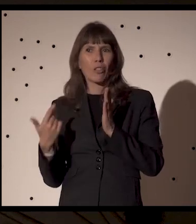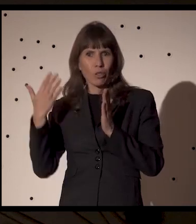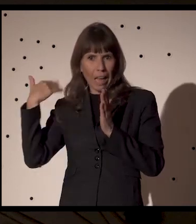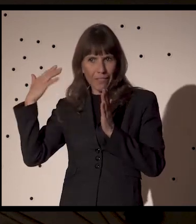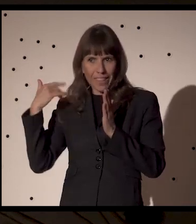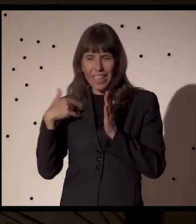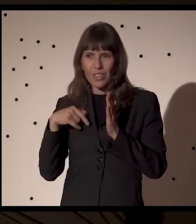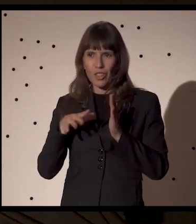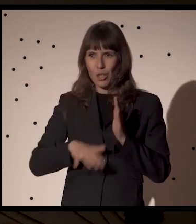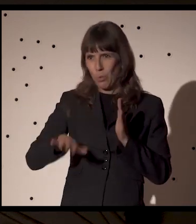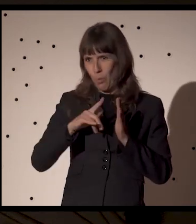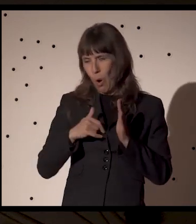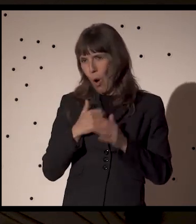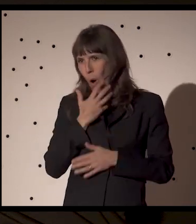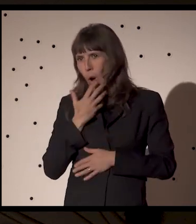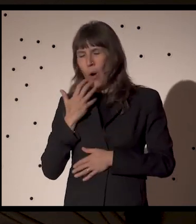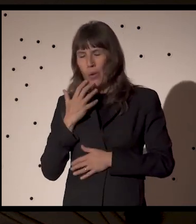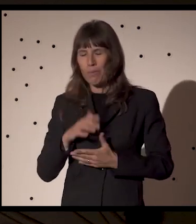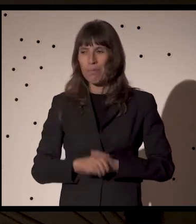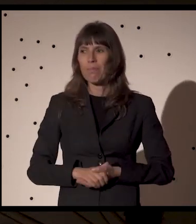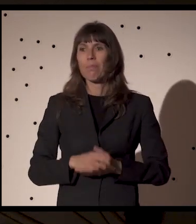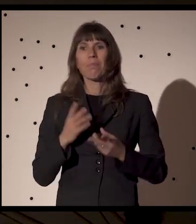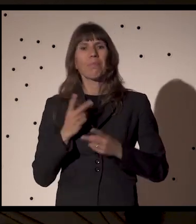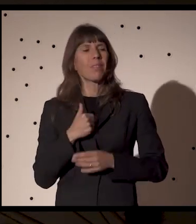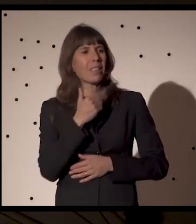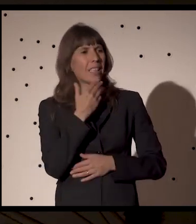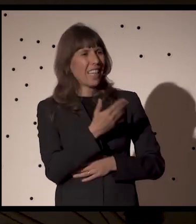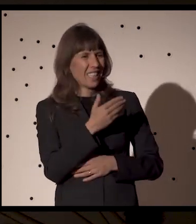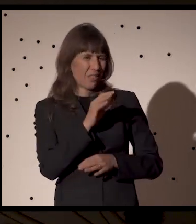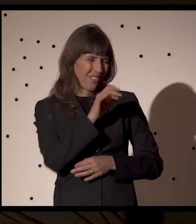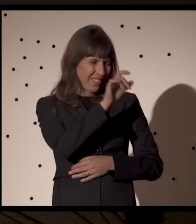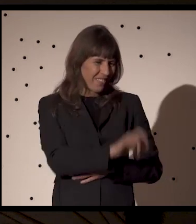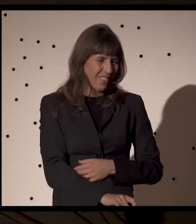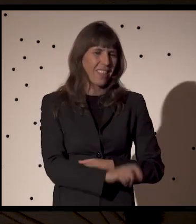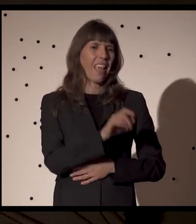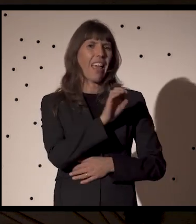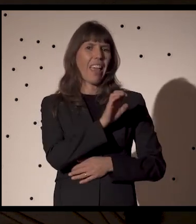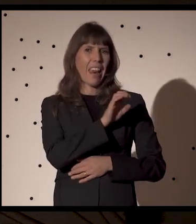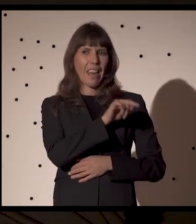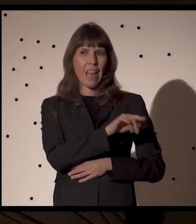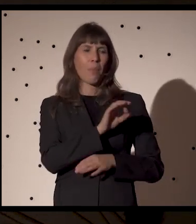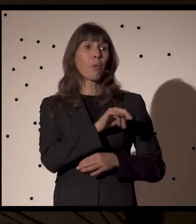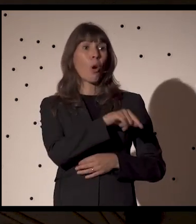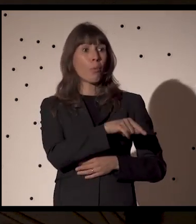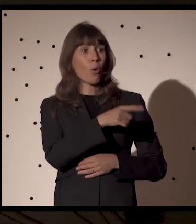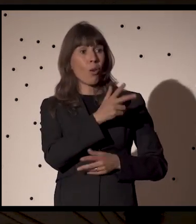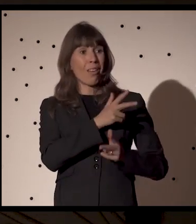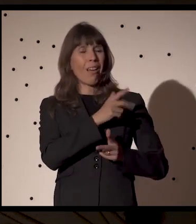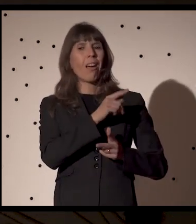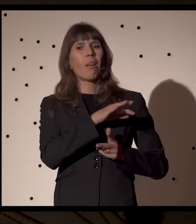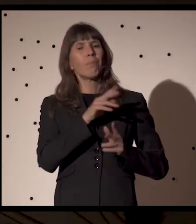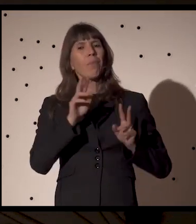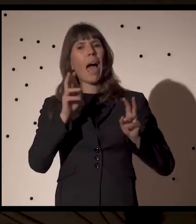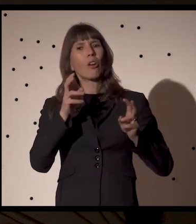molto importante che tra l'altro ricordo visto che anche la dottoressa Vasco ha ricordato questo tema del decentramento ci